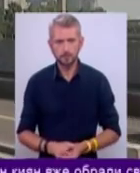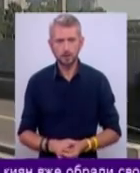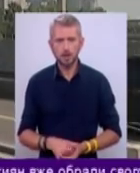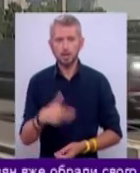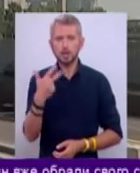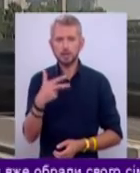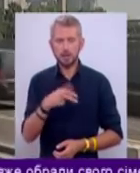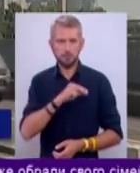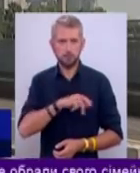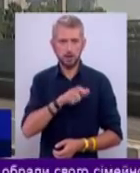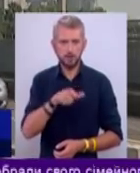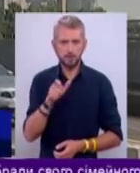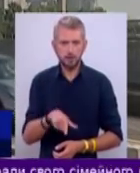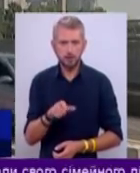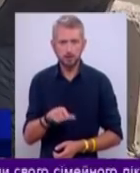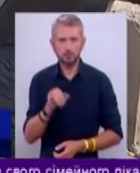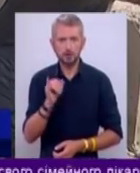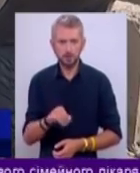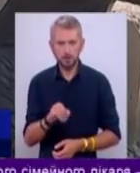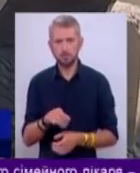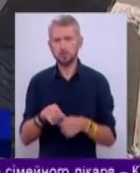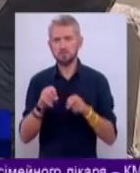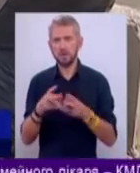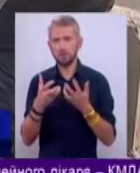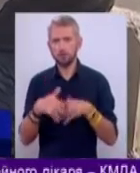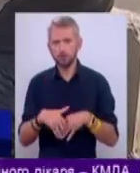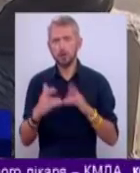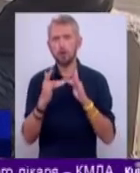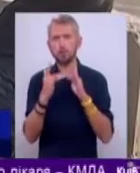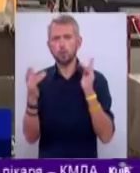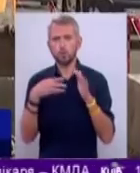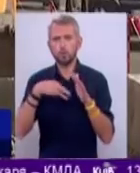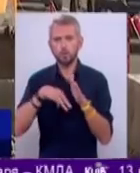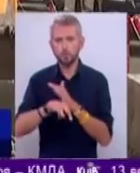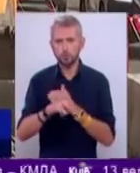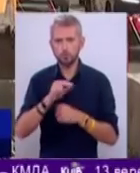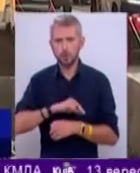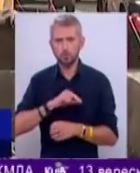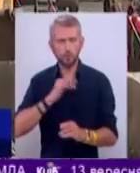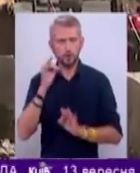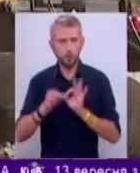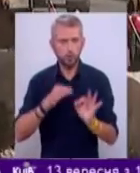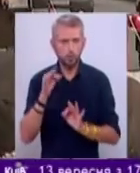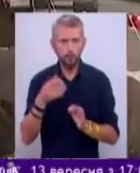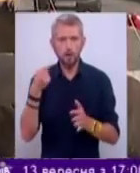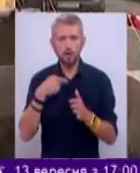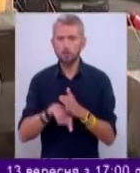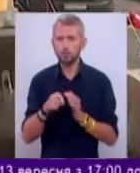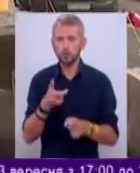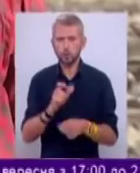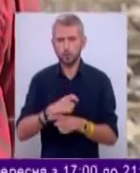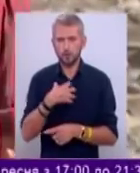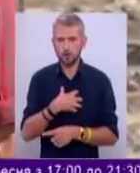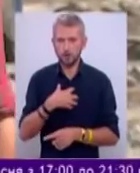30 дорожників, півтора десятка спецмашин. На мосту метро над Русанівською протокою працюють цілодобово, бо ж об'єкт стратегічно